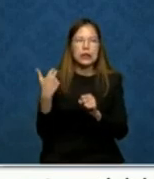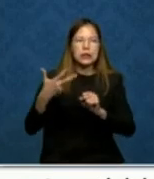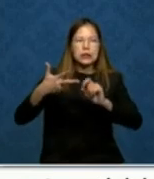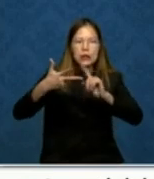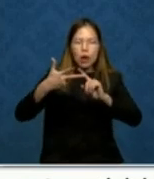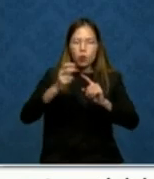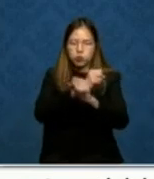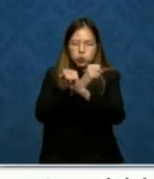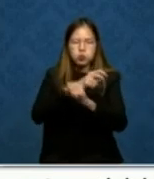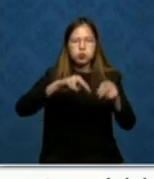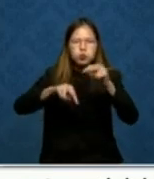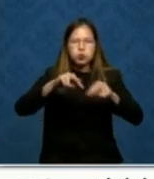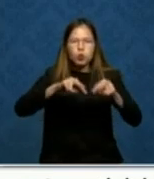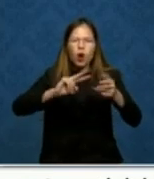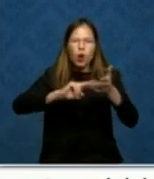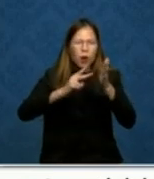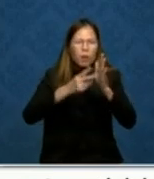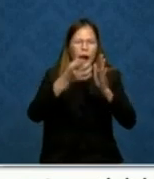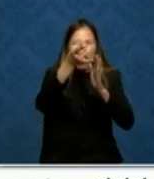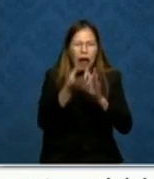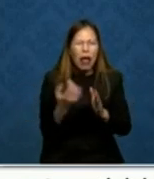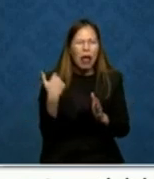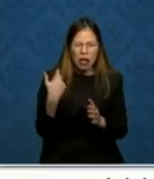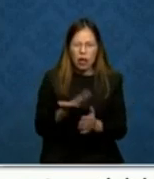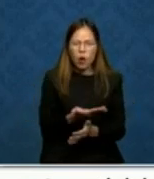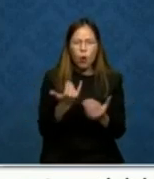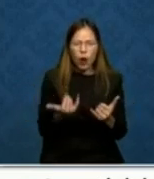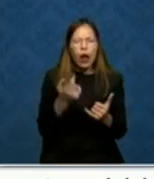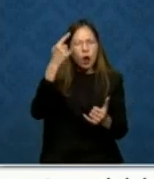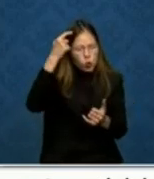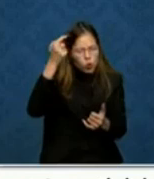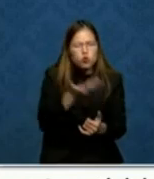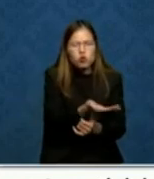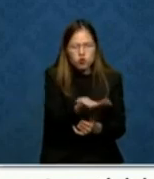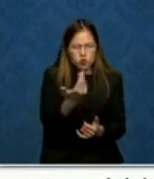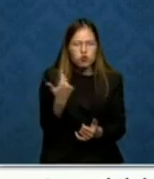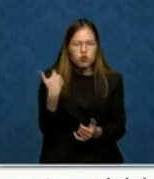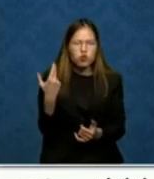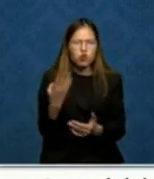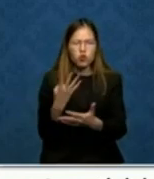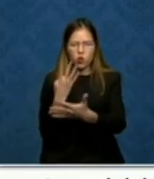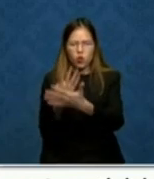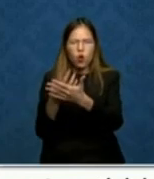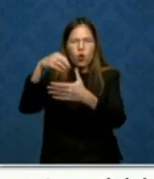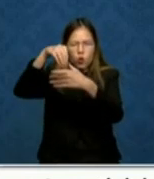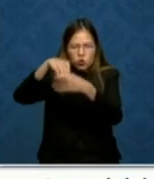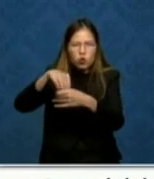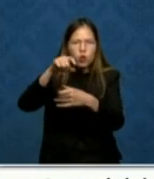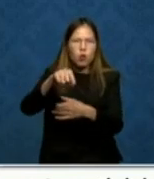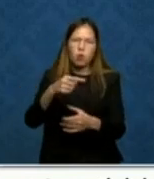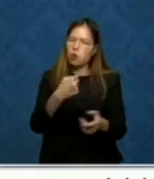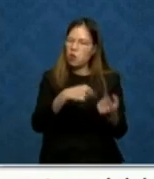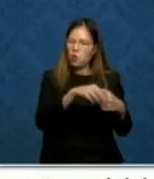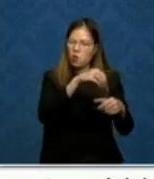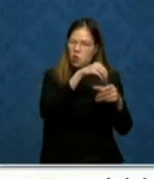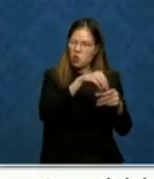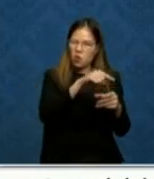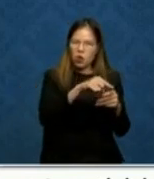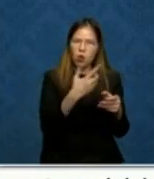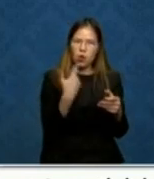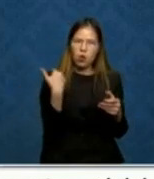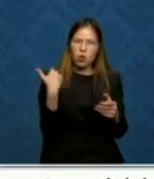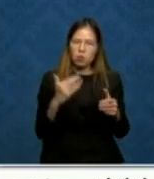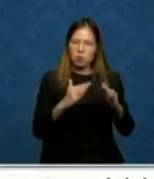ท่านประธานอาจจะงงว่าคืออะไรวันนี้พวกเรารู้กันอยู่แล้วมีนักโทษหลายคนที่ออกมานะครับก็มาบอกว่าข้างในก็มีบ้านใหญ่อ